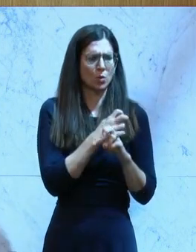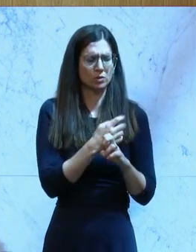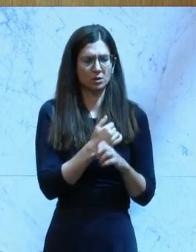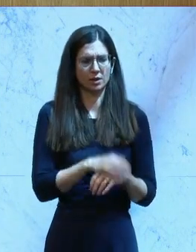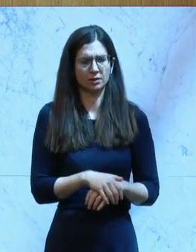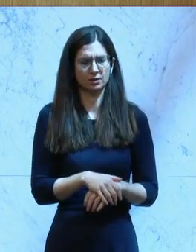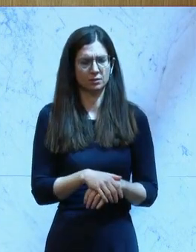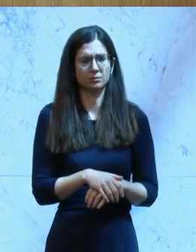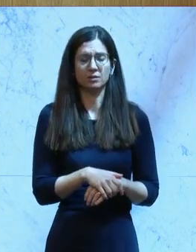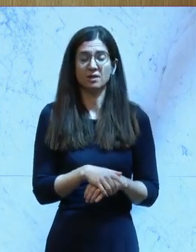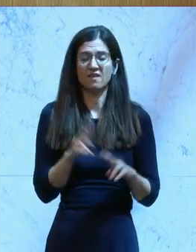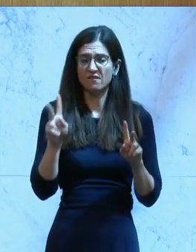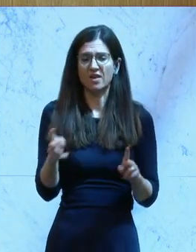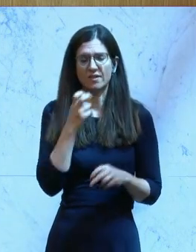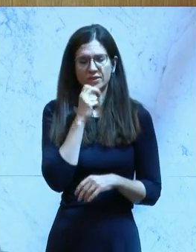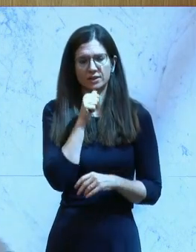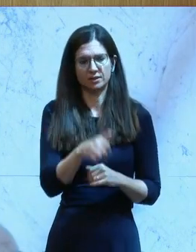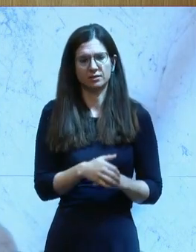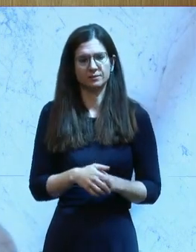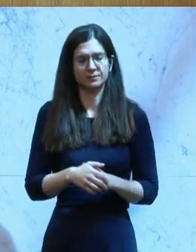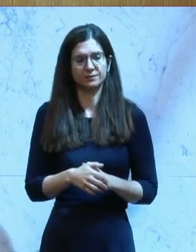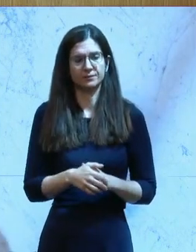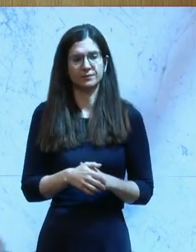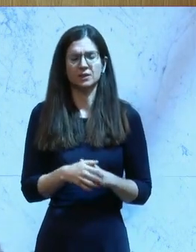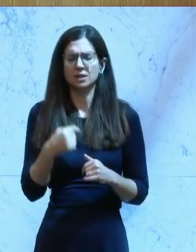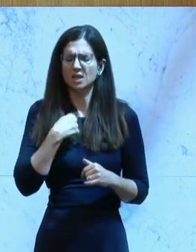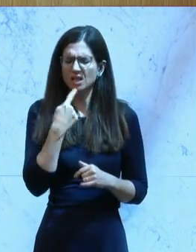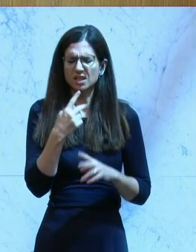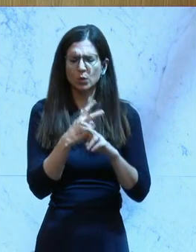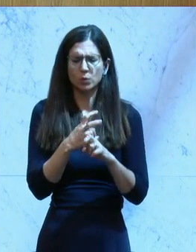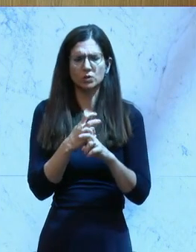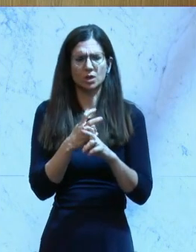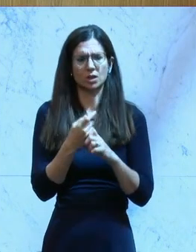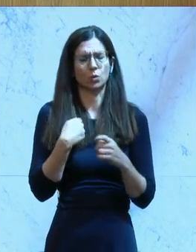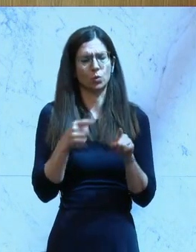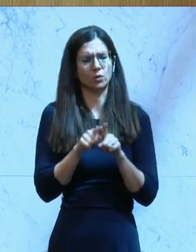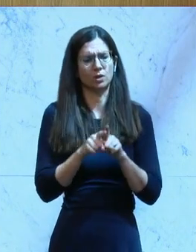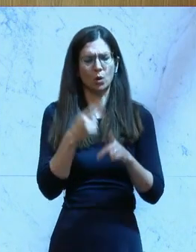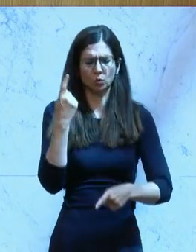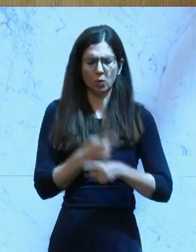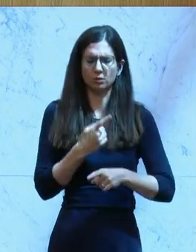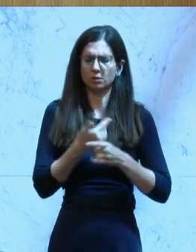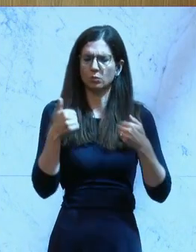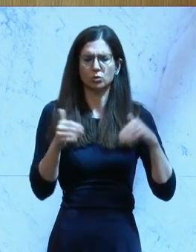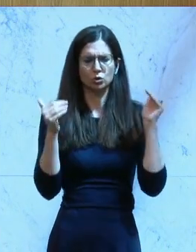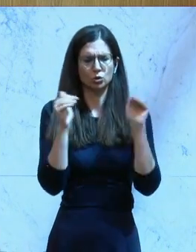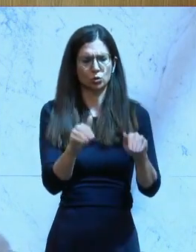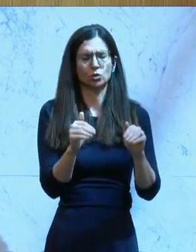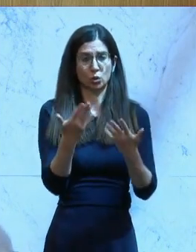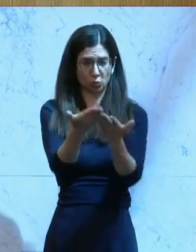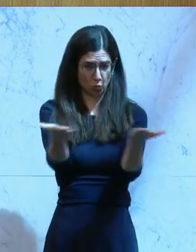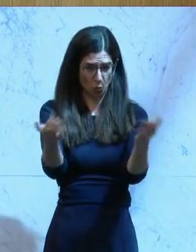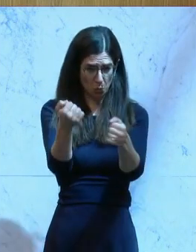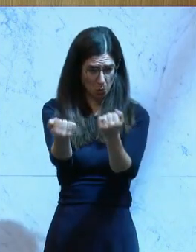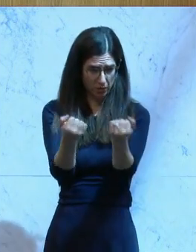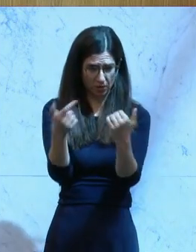Krieg einziehen müssen und zum Einsatz kommen. Ich sage, Österreich und unsere Neutralität gehören geschützt vor so einer Politik